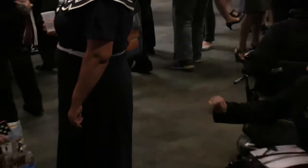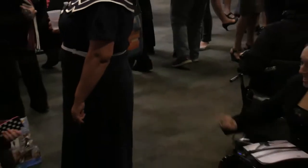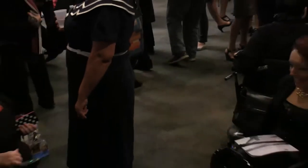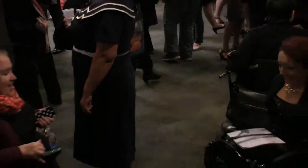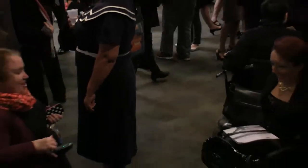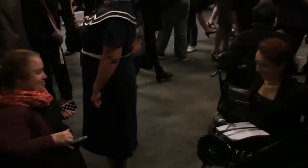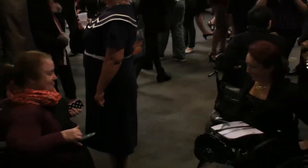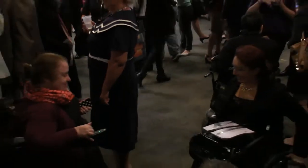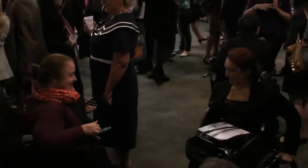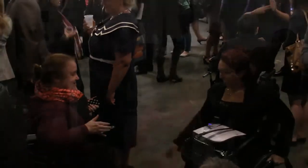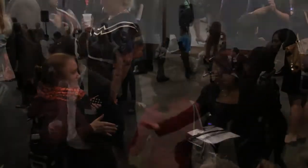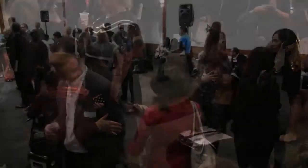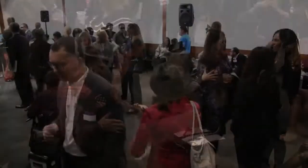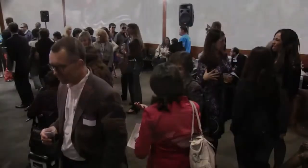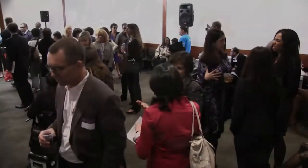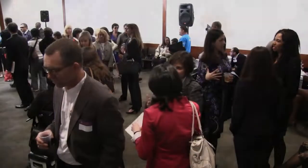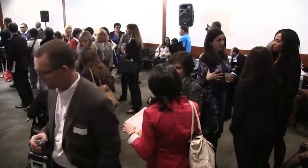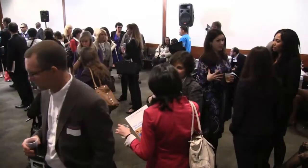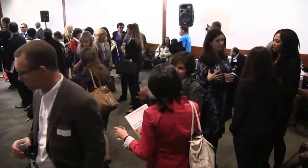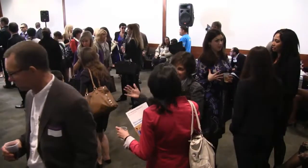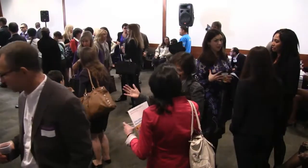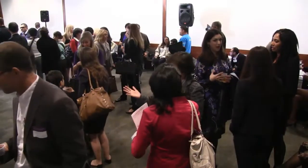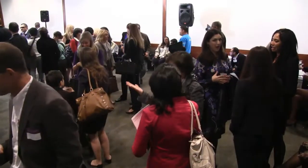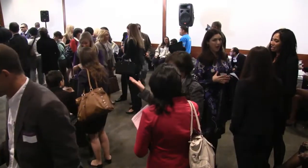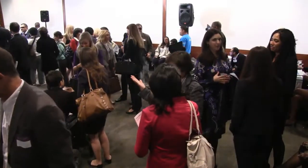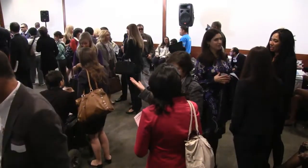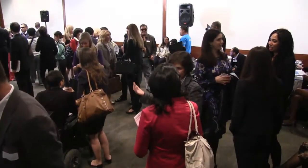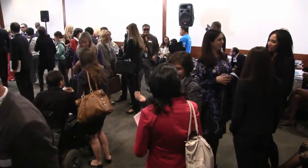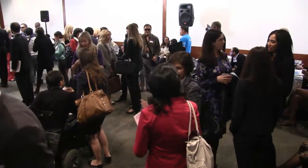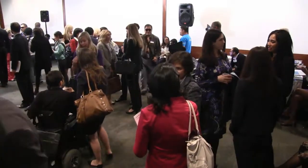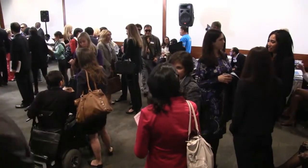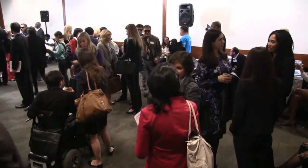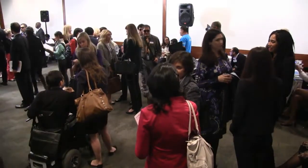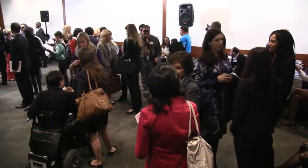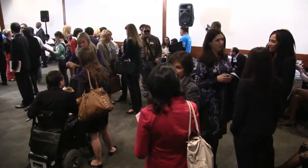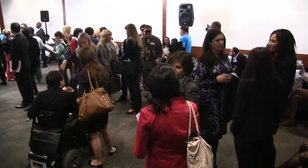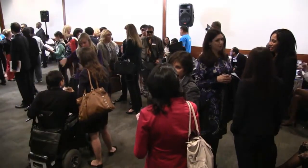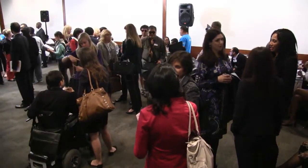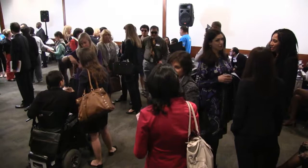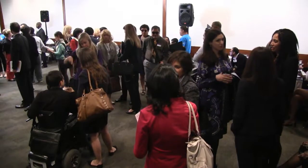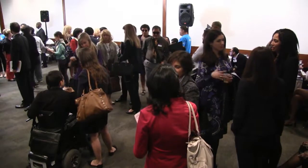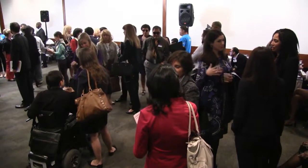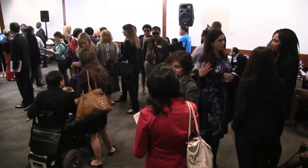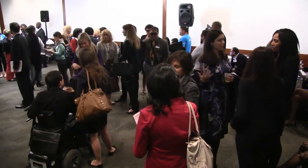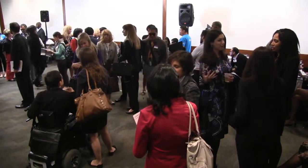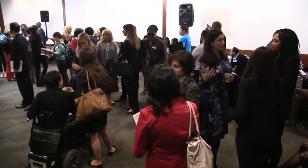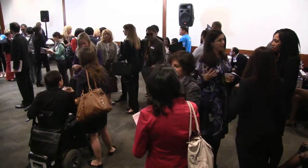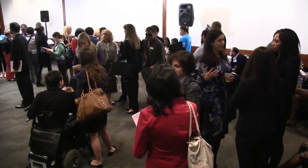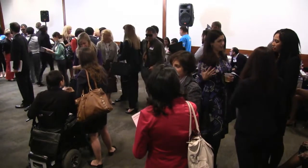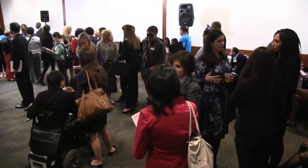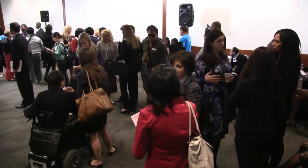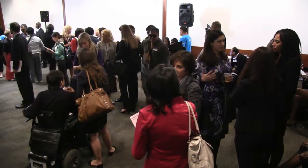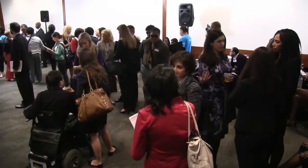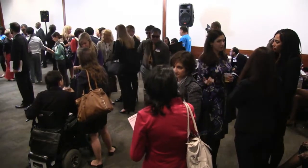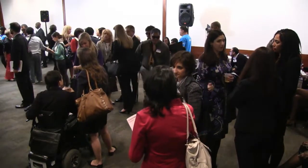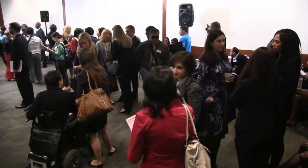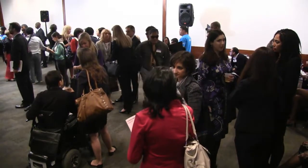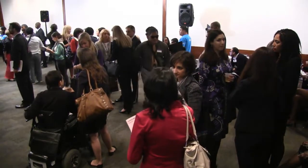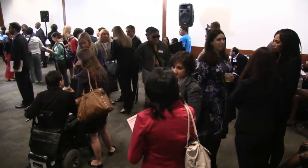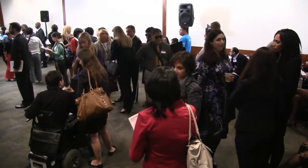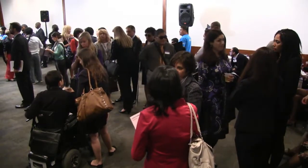wá kalẹ̀. Ó ní kẹ́ máa wí tẹ̀lé mi bí mo ti ń wí nítorí pé